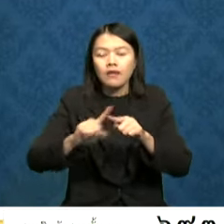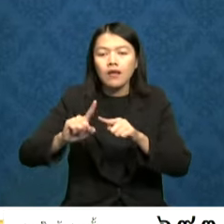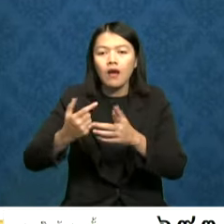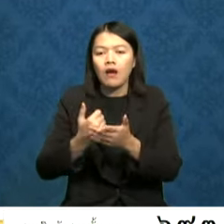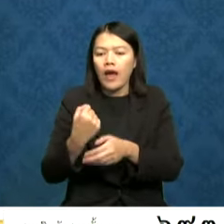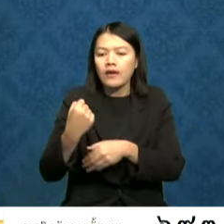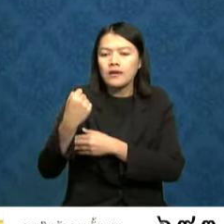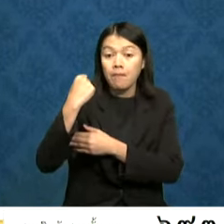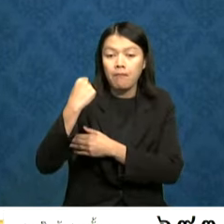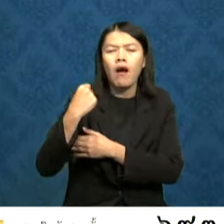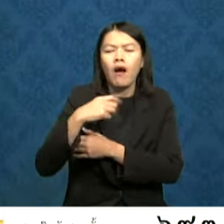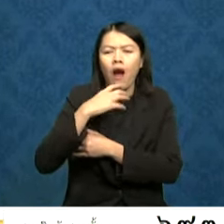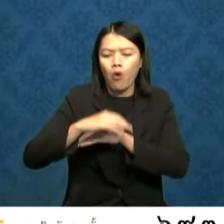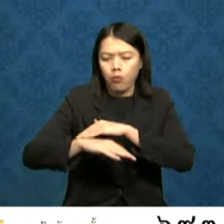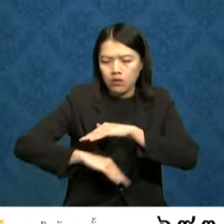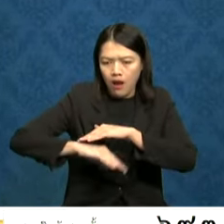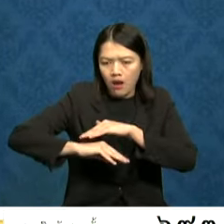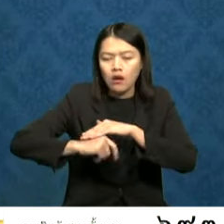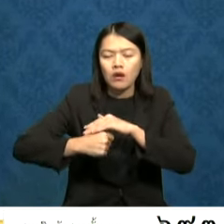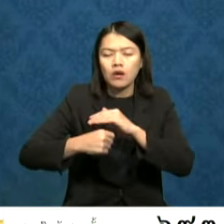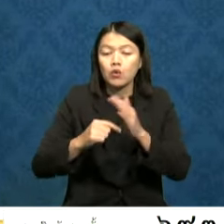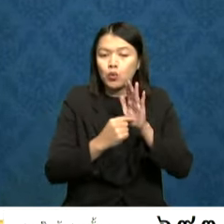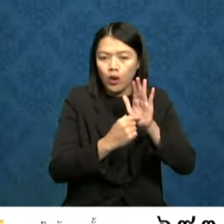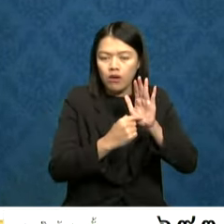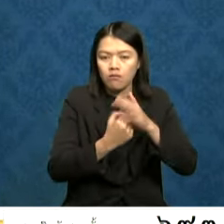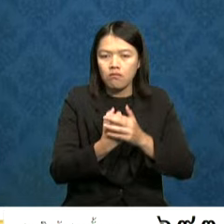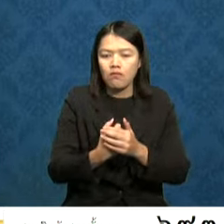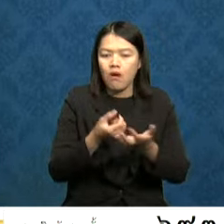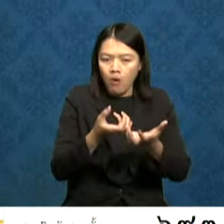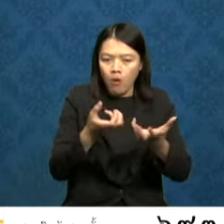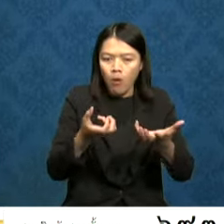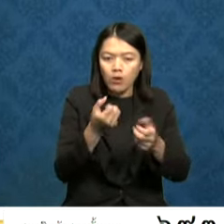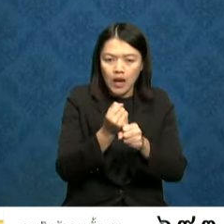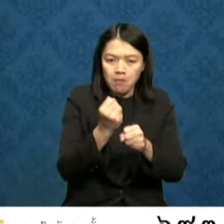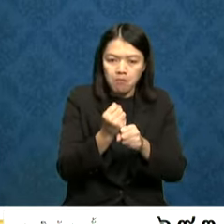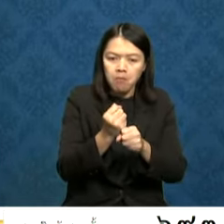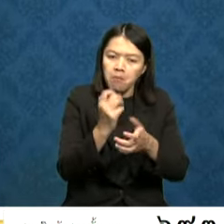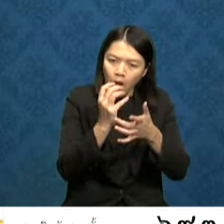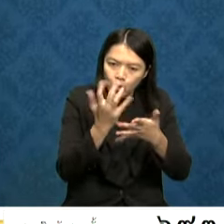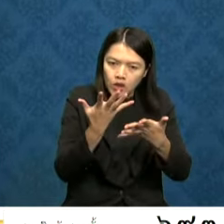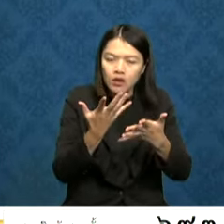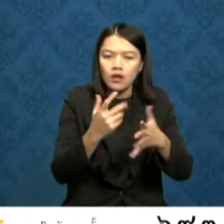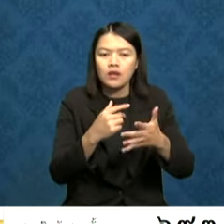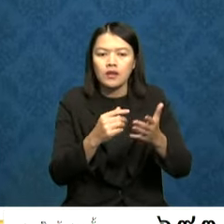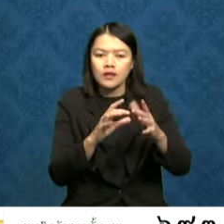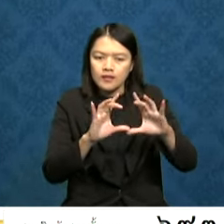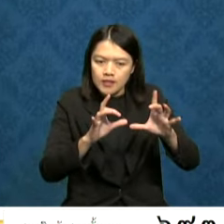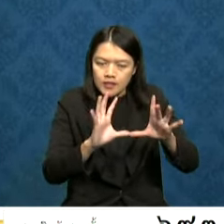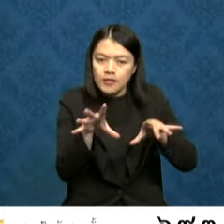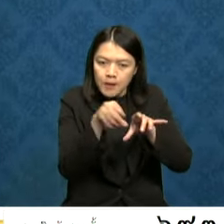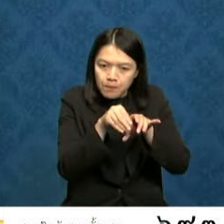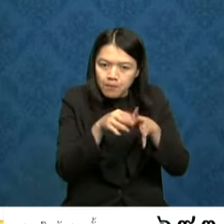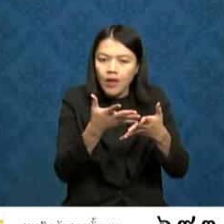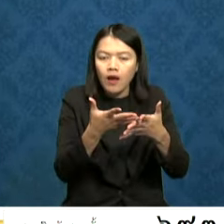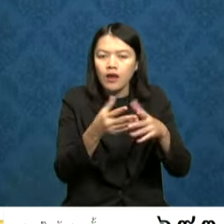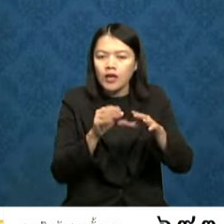ความเข้มแข็งเดิมในอุตสาหกรรมดิจิเช่นการผลิตอุปกรณ์อิเล็กทรอนิกส์การผลิตฮาร์ดดิสก์ให้เป็น